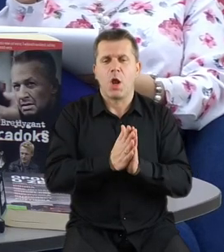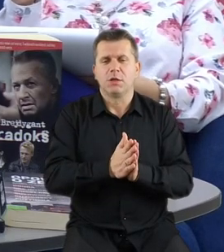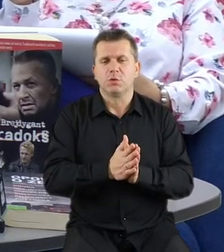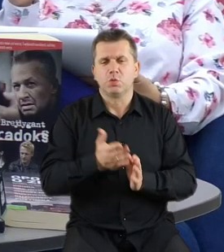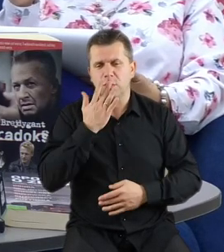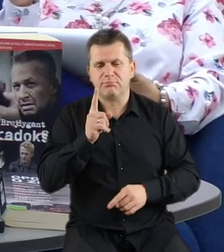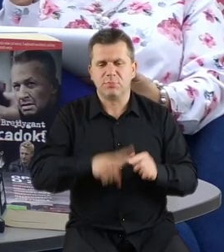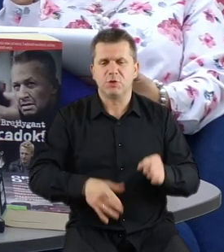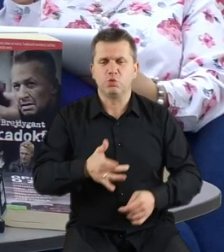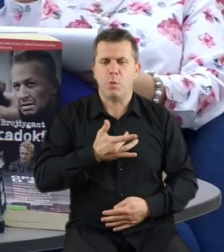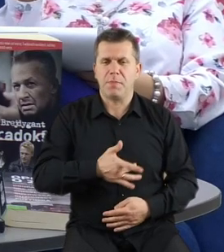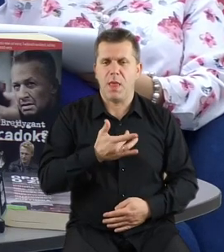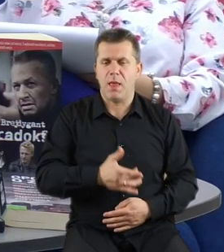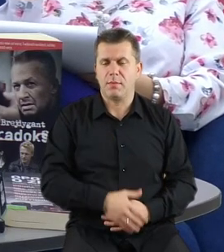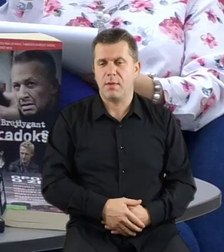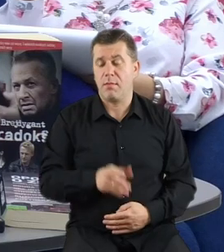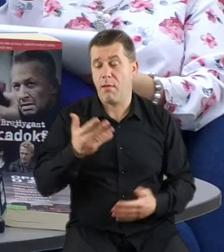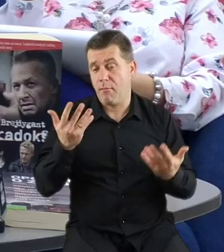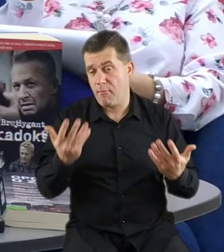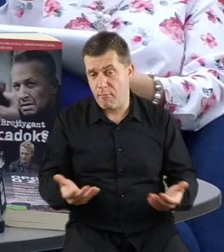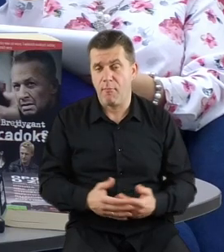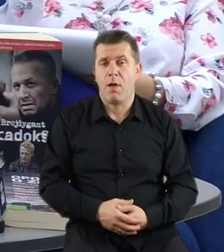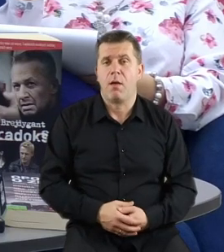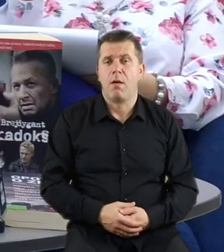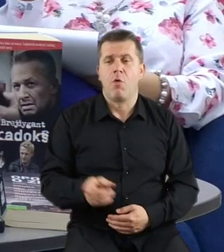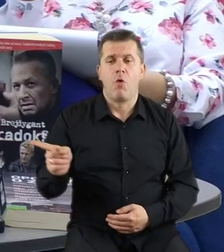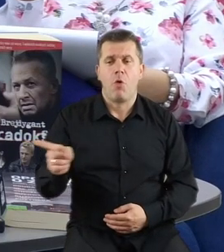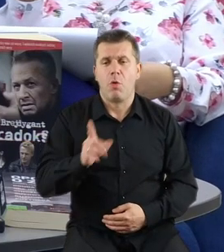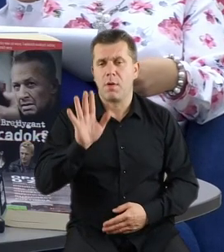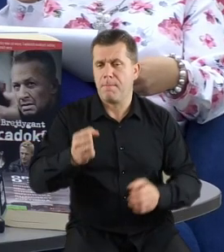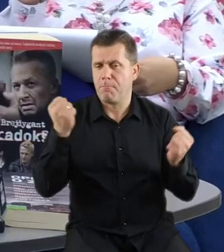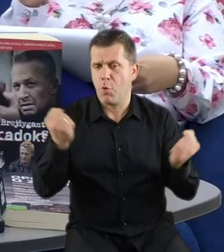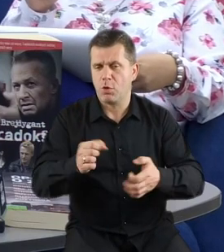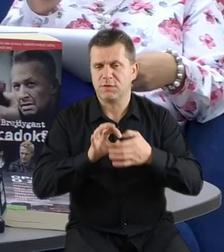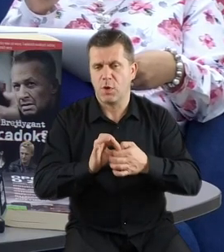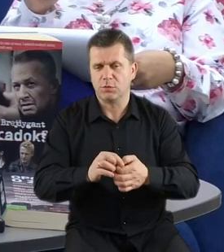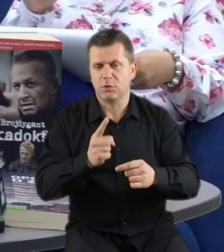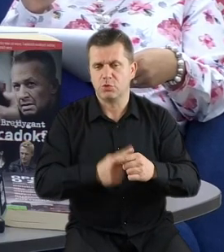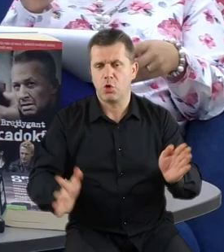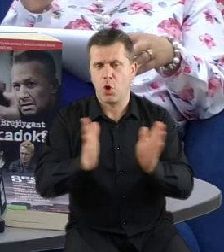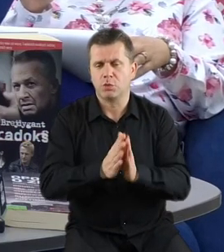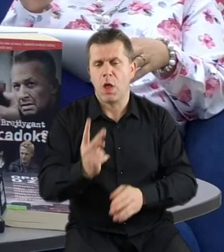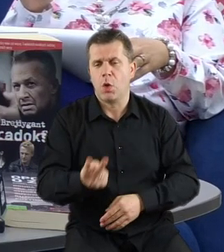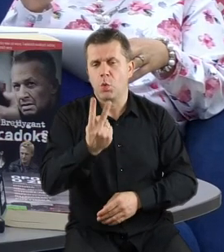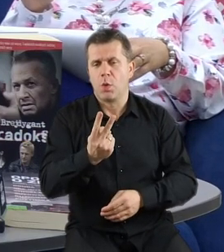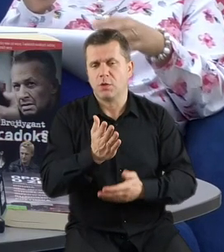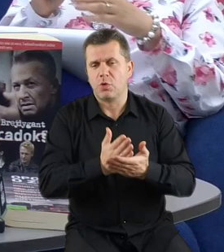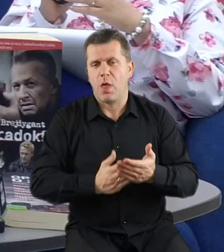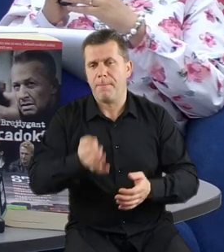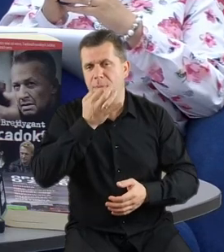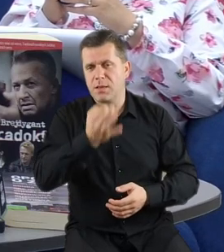katolickich wyrzutów sumienia, powiedzmy. A tymczasem one są mocno związane z Kościołem. I druga część